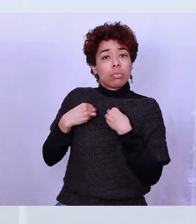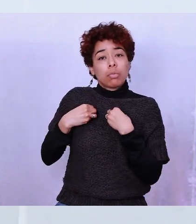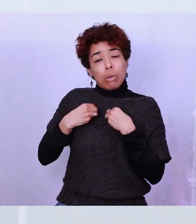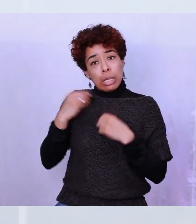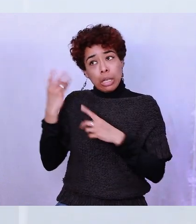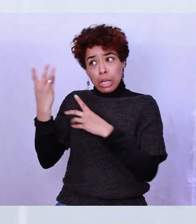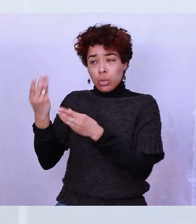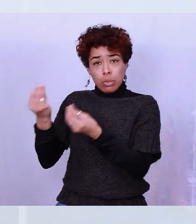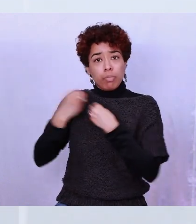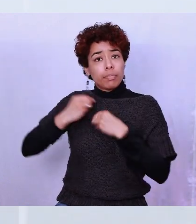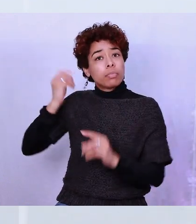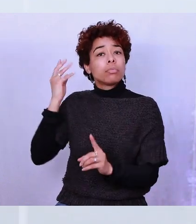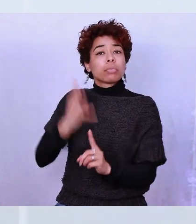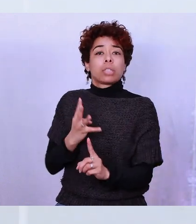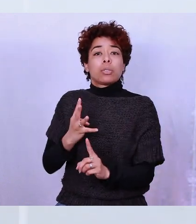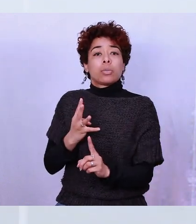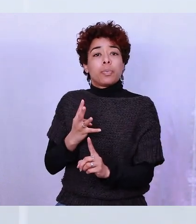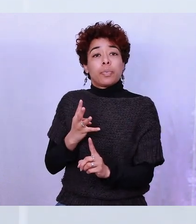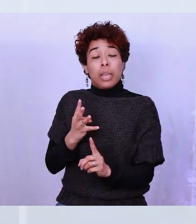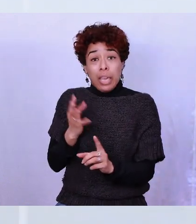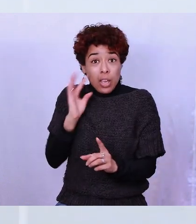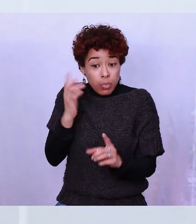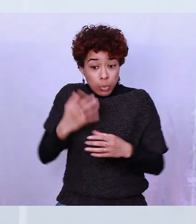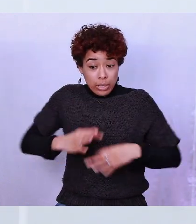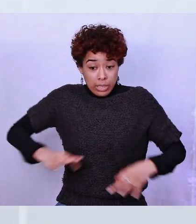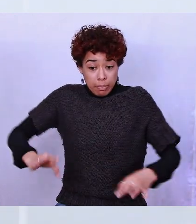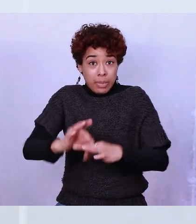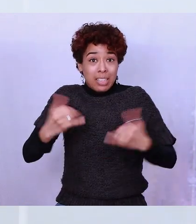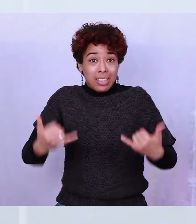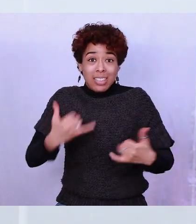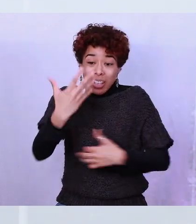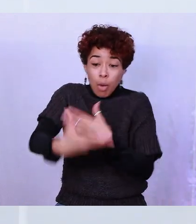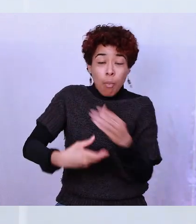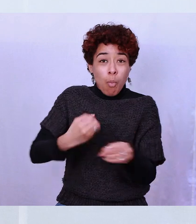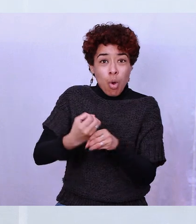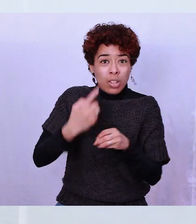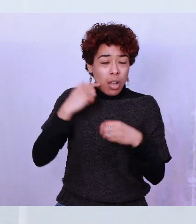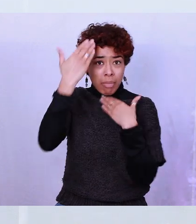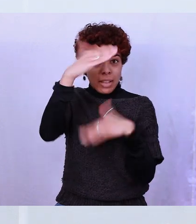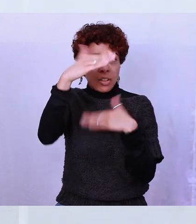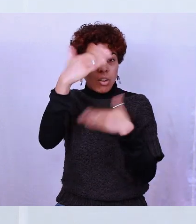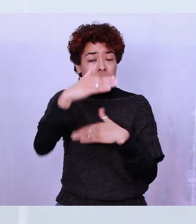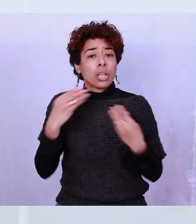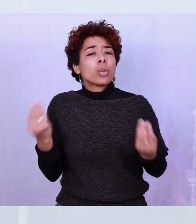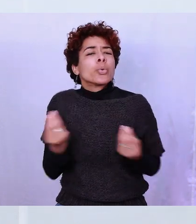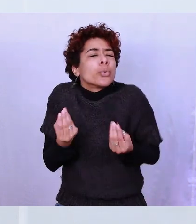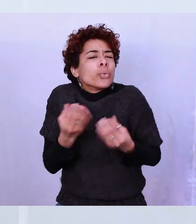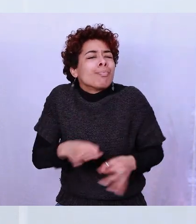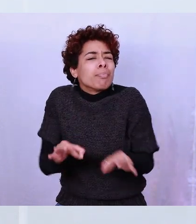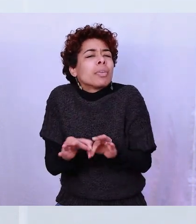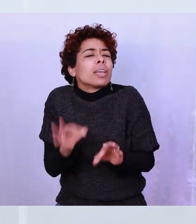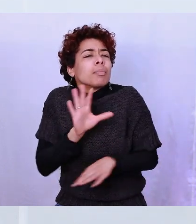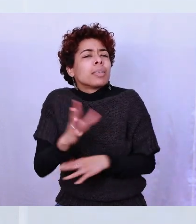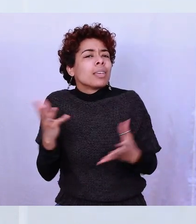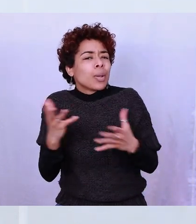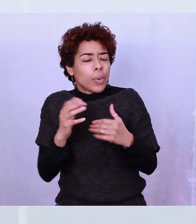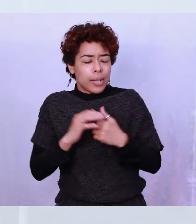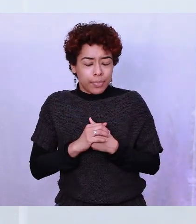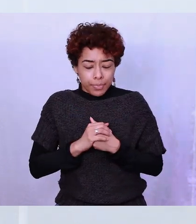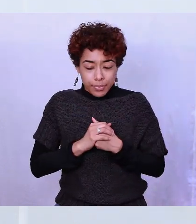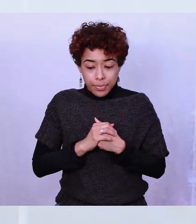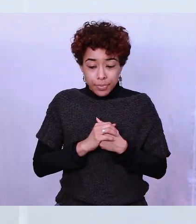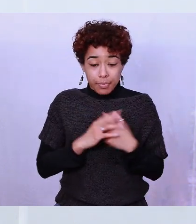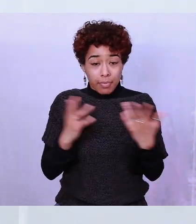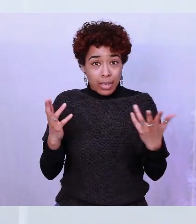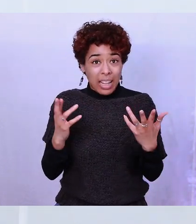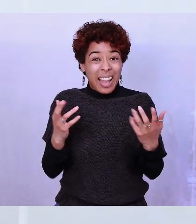de sa part, et nous sommes en pays étranger. Dans quel pays nous sommes? Nous sommes en train de travailler au milieu